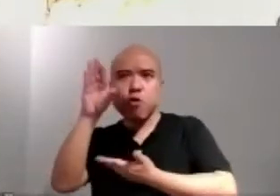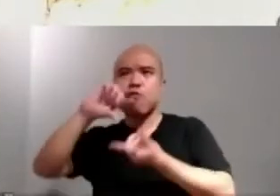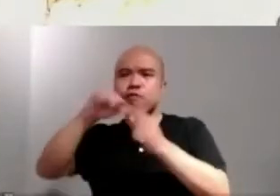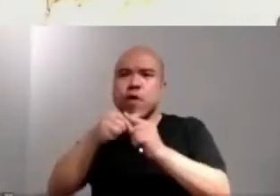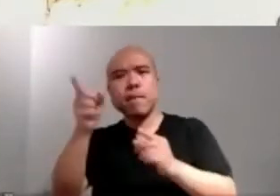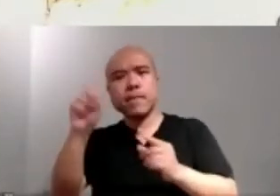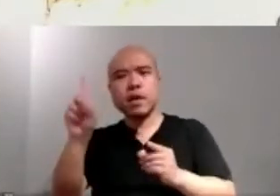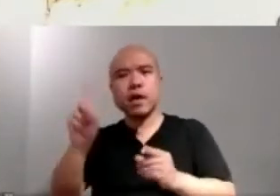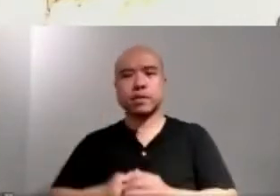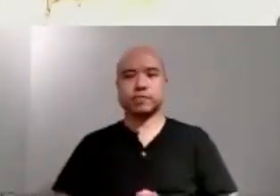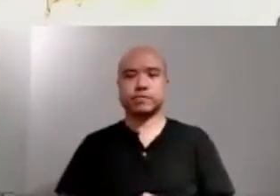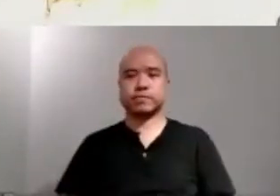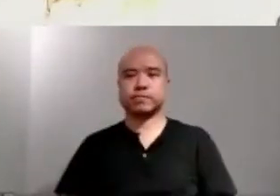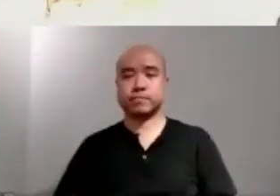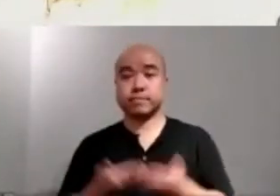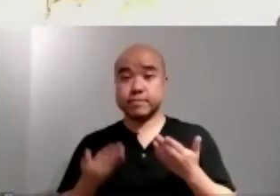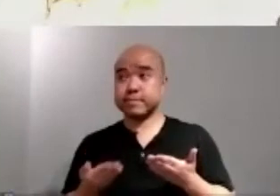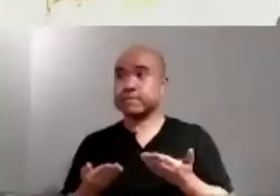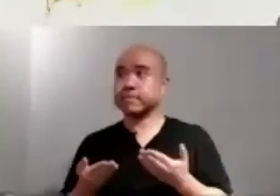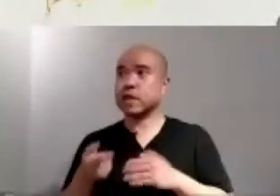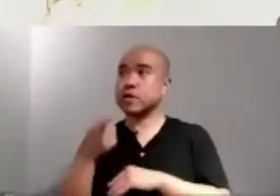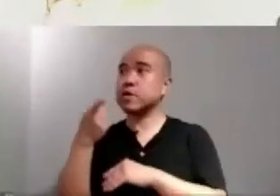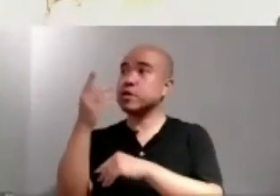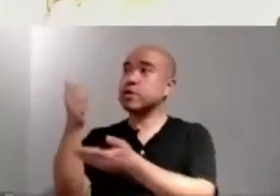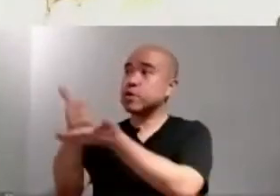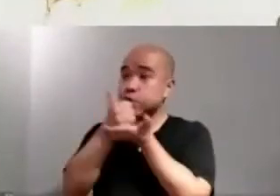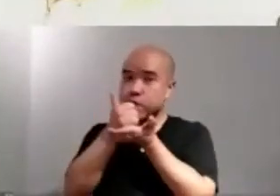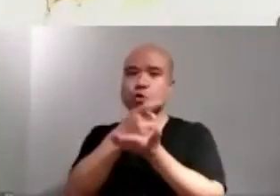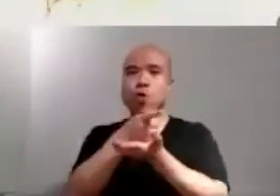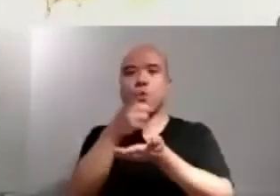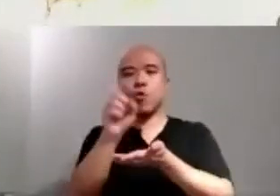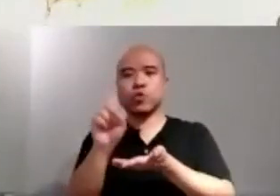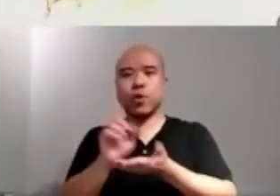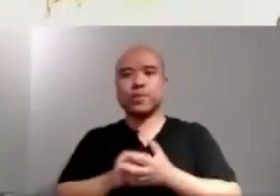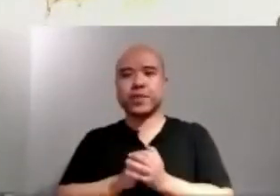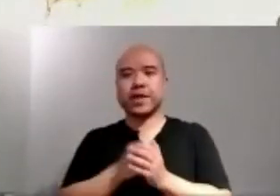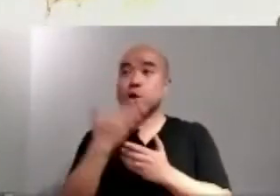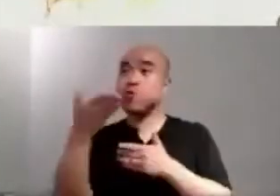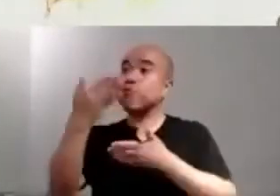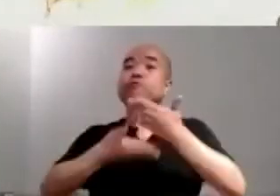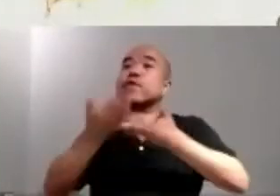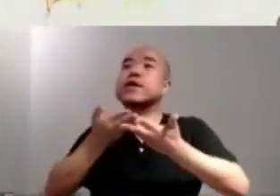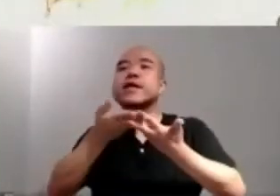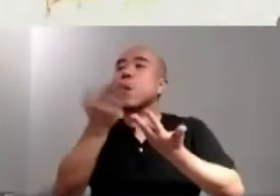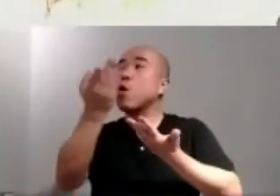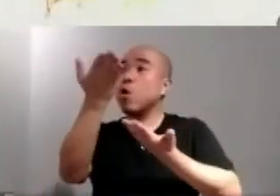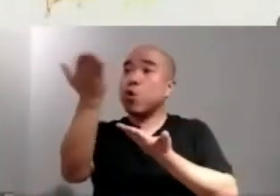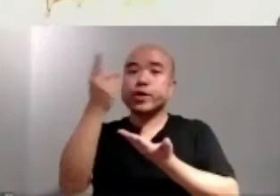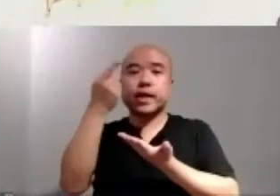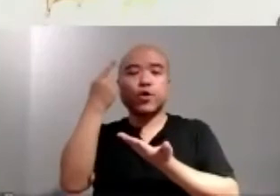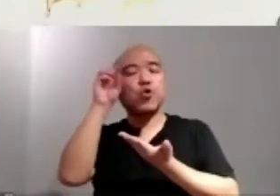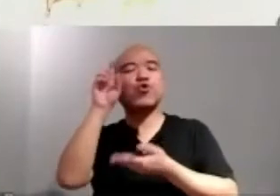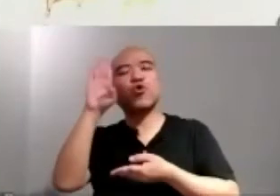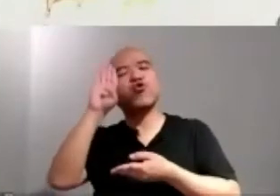今天的嘉賓呢有很多位，亦都會跟我們分享很多他們將來的看法，或者是將來他們會做些什麼，或者有